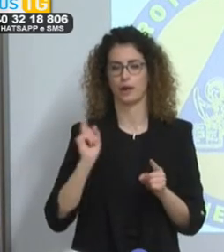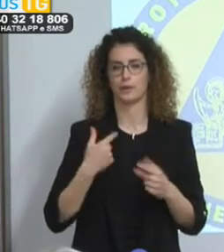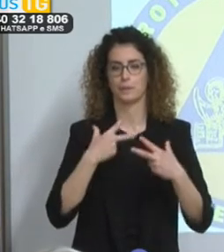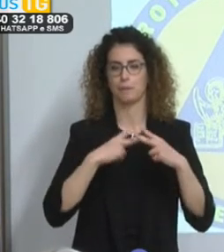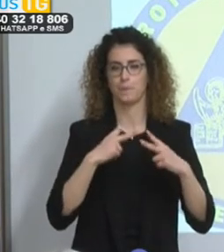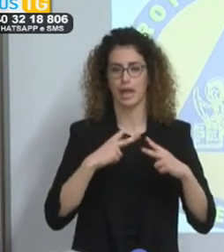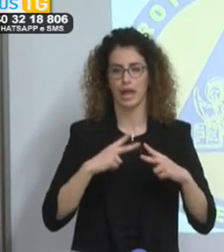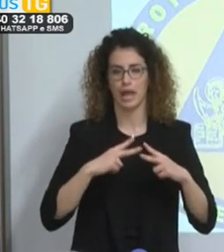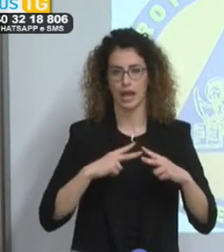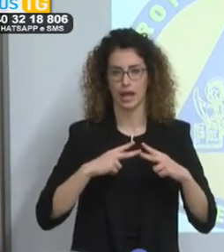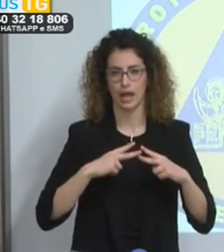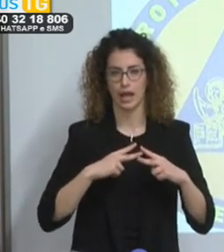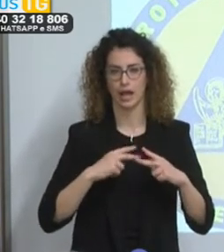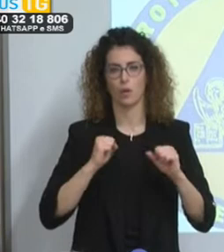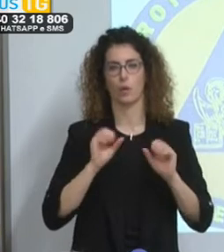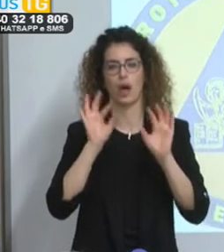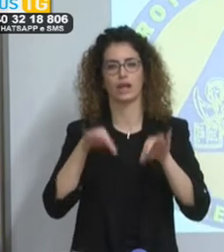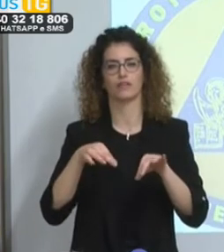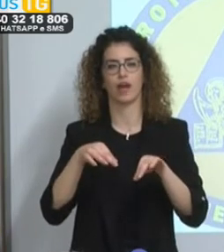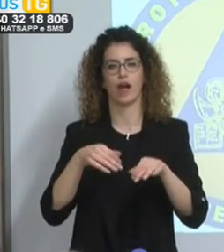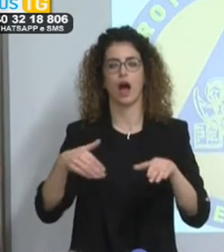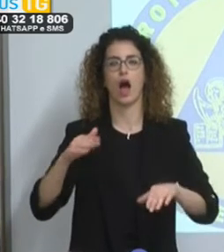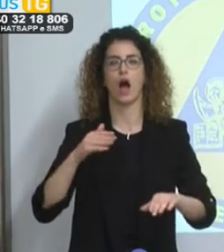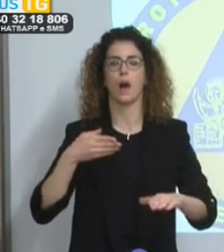in fondo di poter arrivare a Porto Marghera,